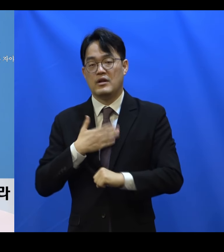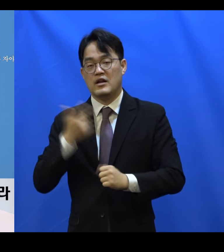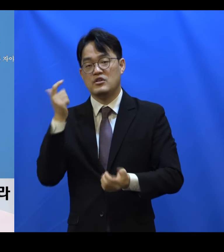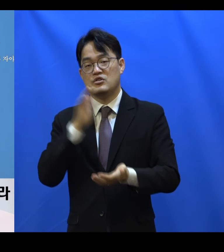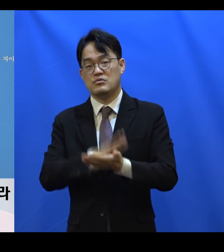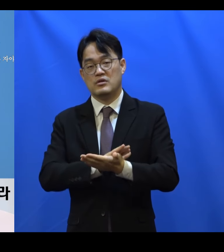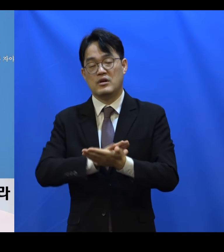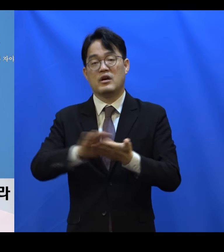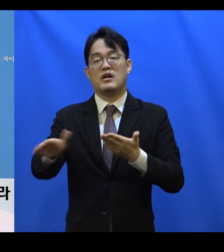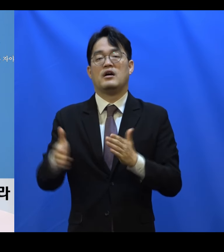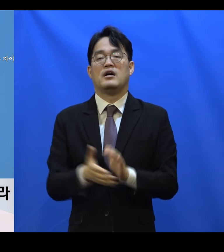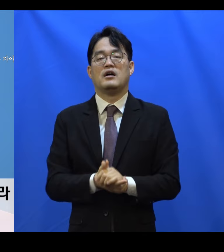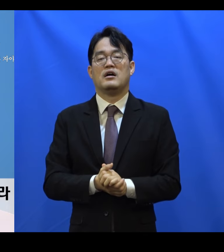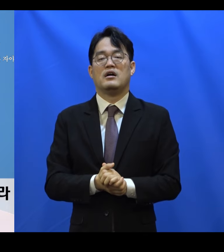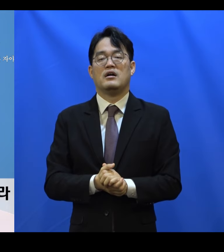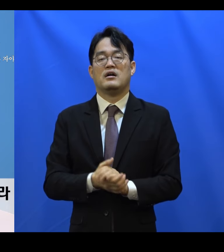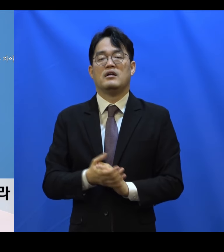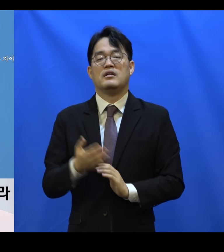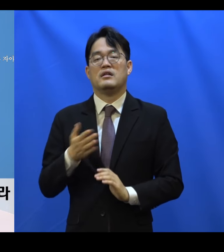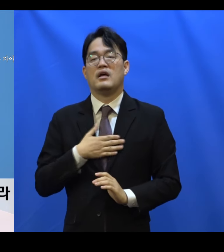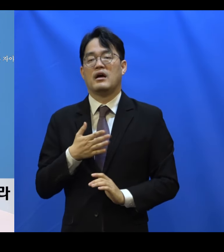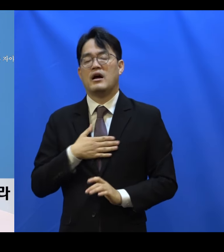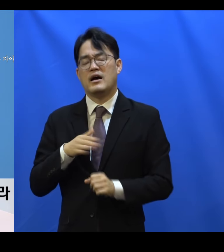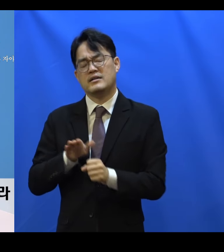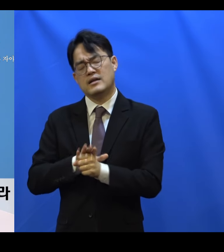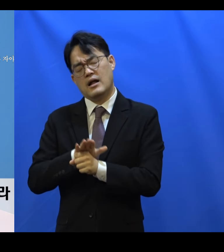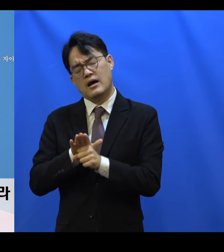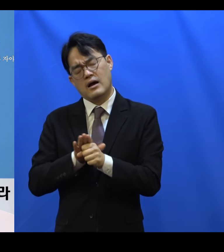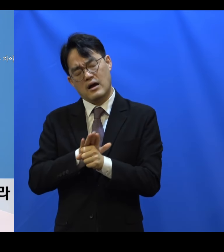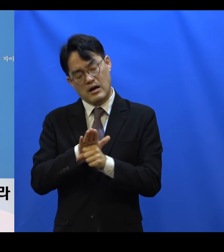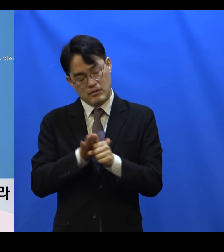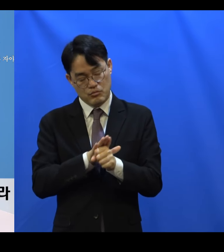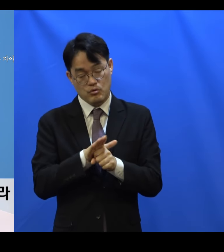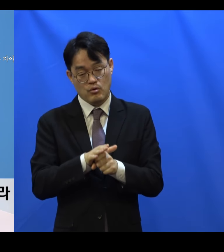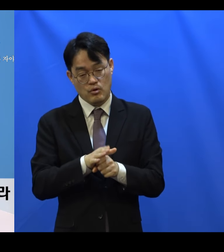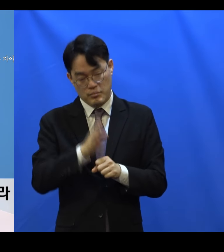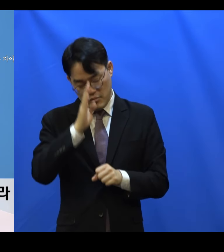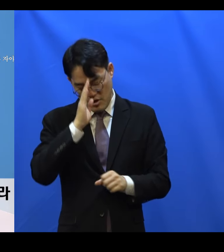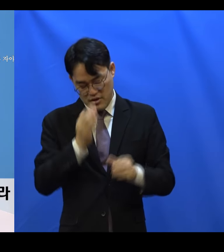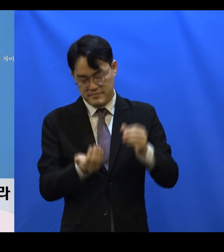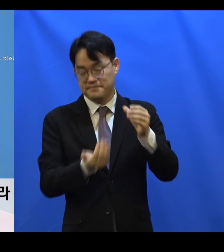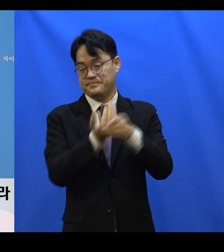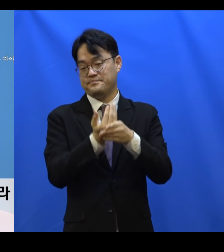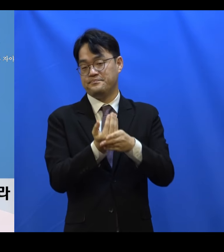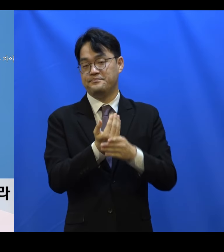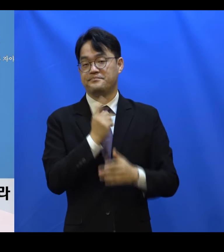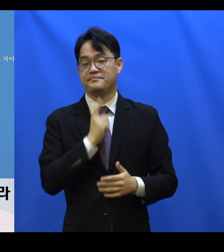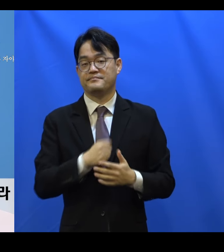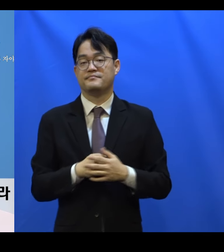오늘 굉장히 중요한 말이 하나 나왔어요. 여기에 내가 사랑함으로 병이 생겼다는 거예요.